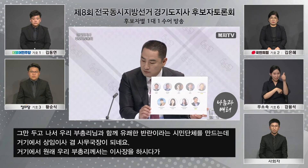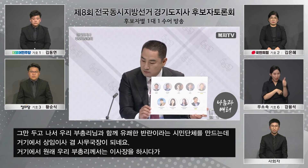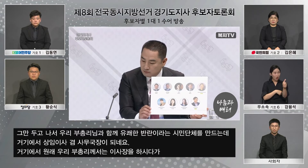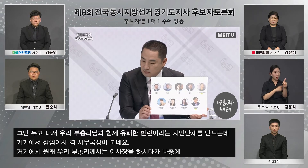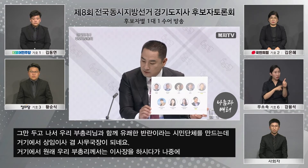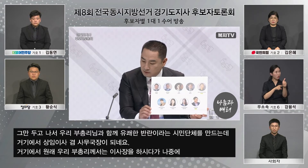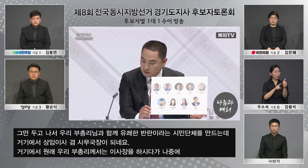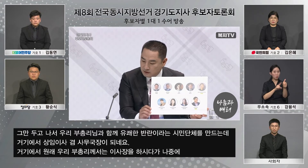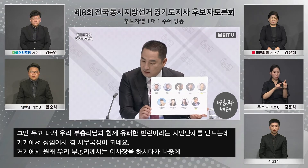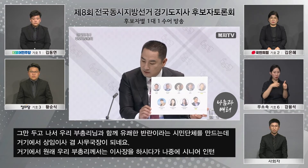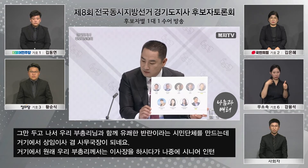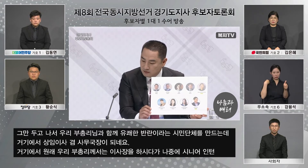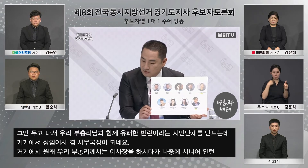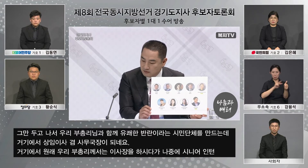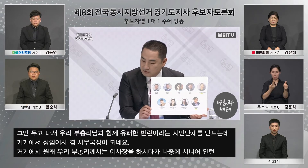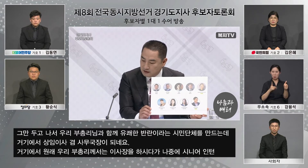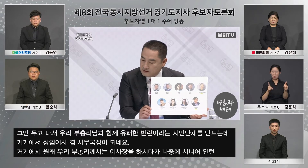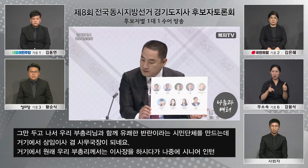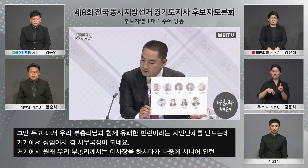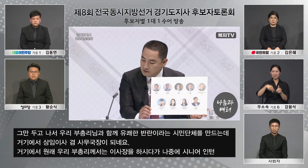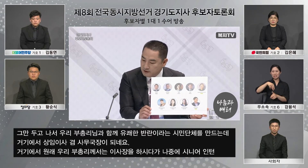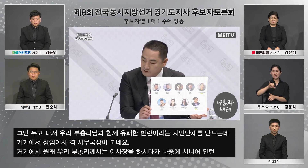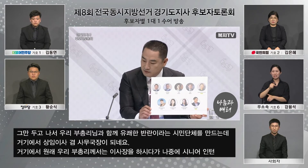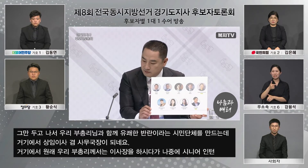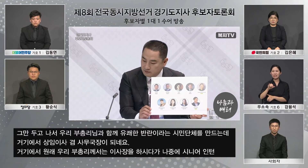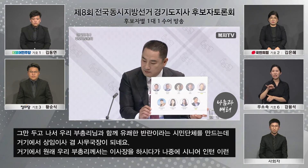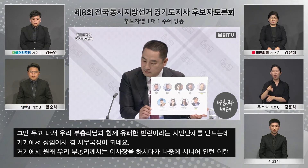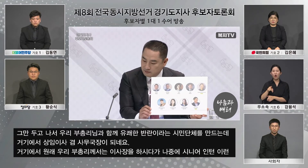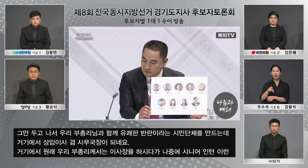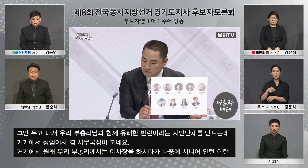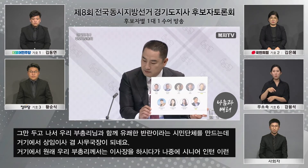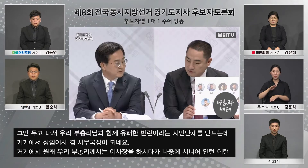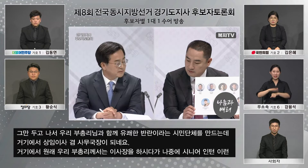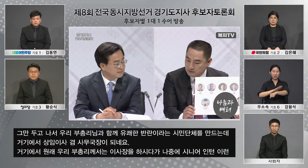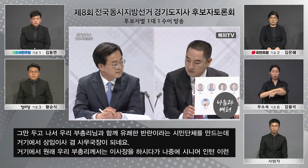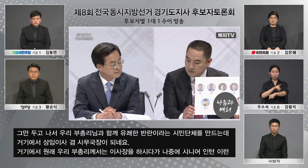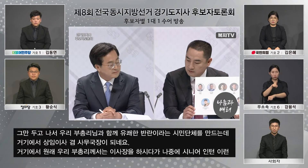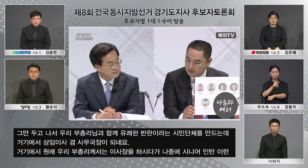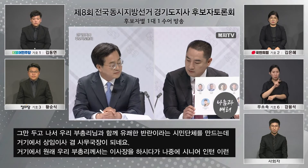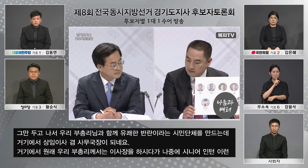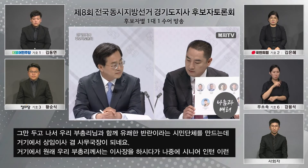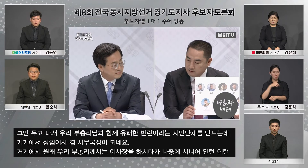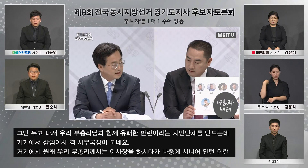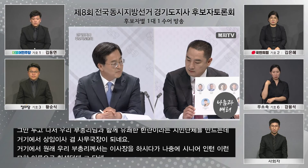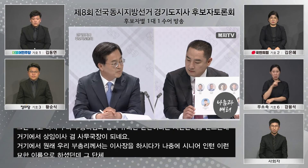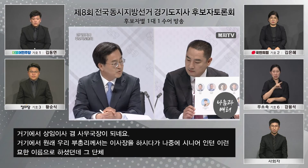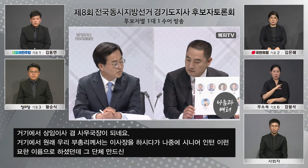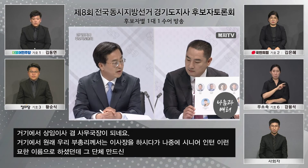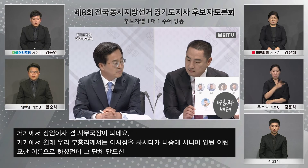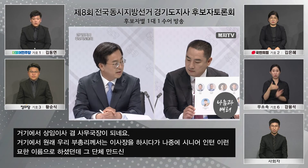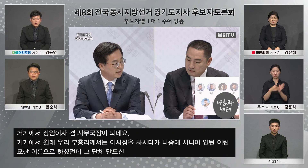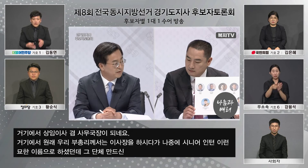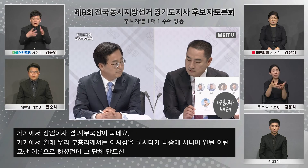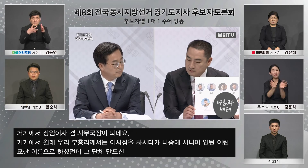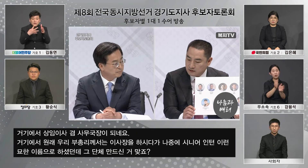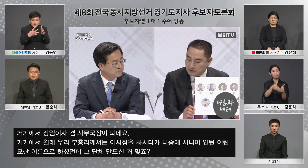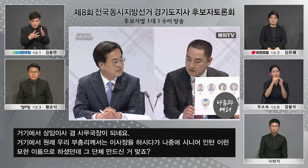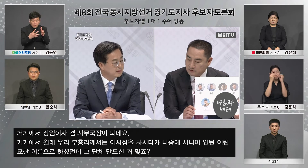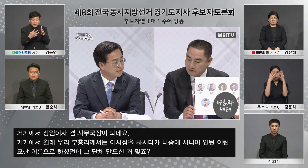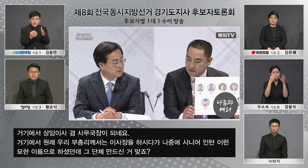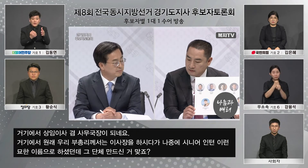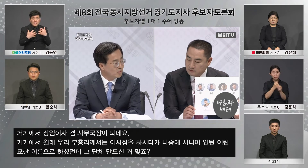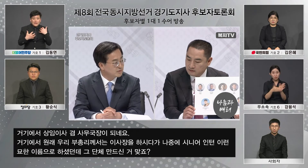이름으로 하셨던데 그 단체 만드신 거 맞죠? 그 사단법인 유쾌한 반란은